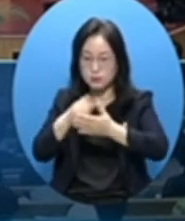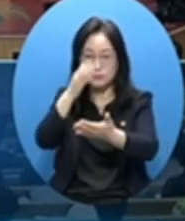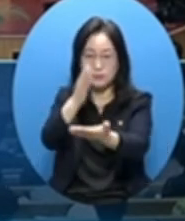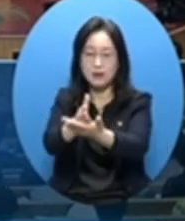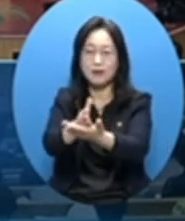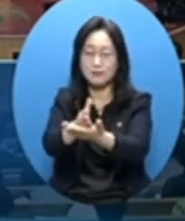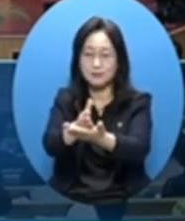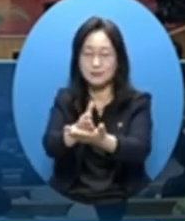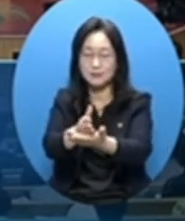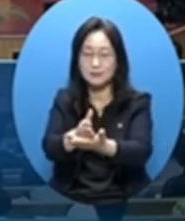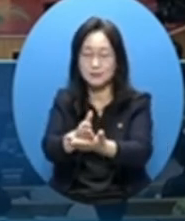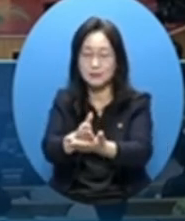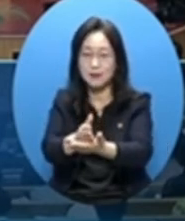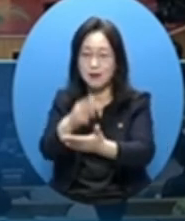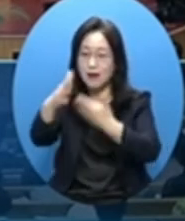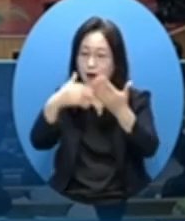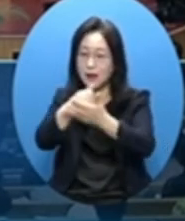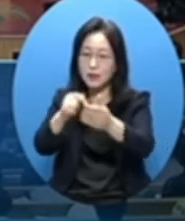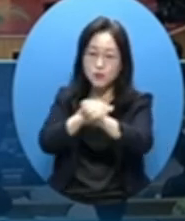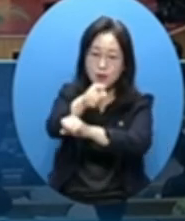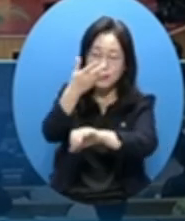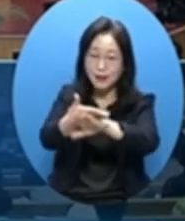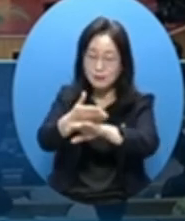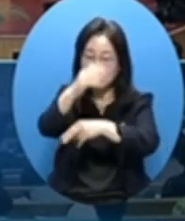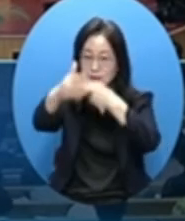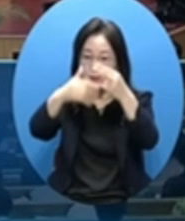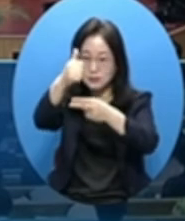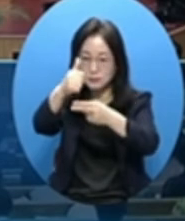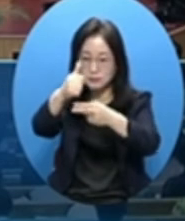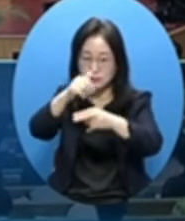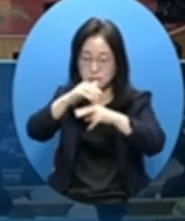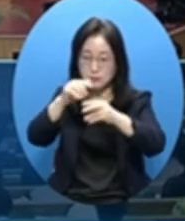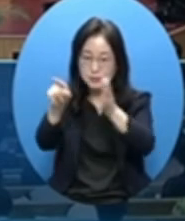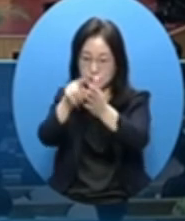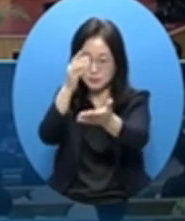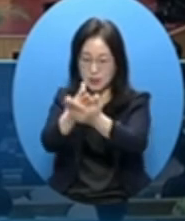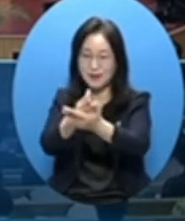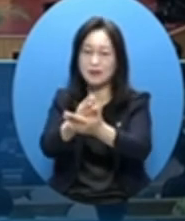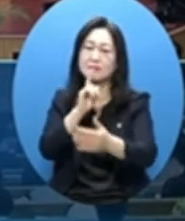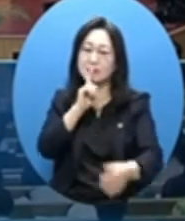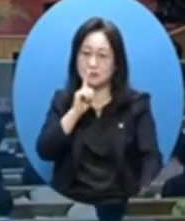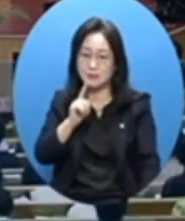나 외에는 당신들을 내게 두지 말라 1계명입니다